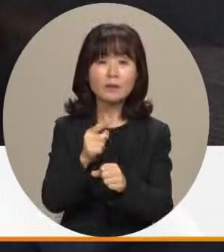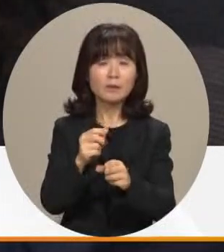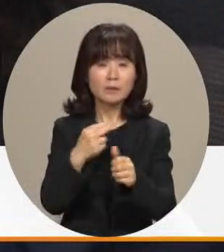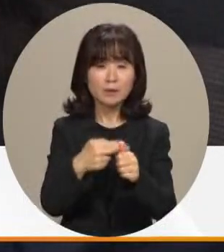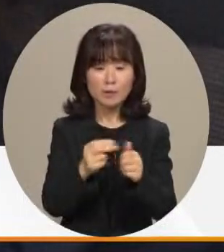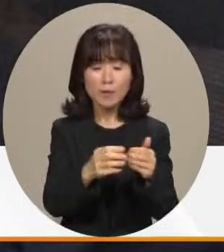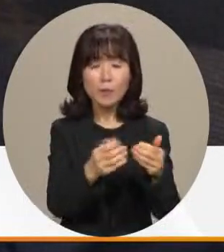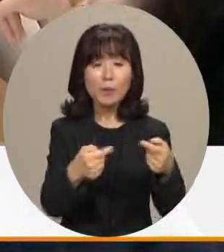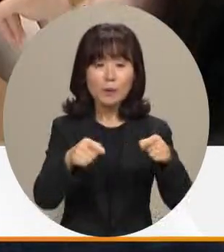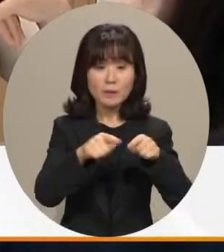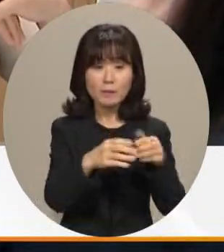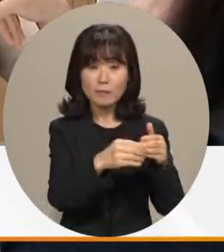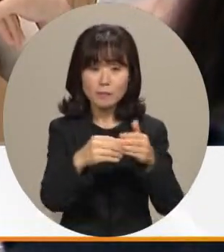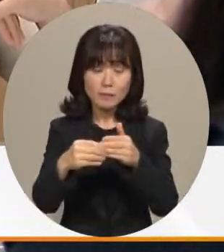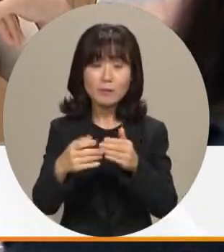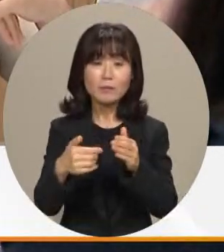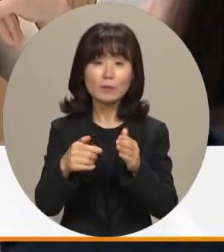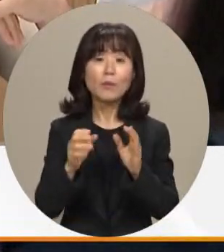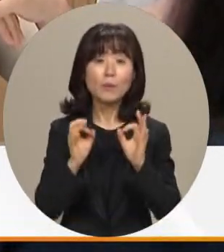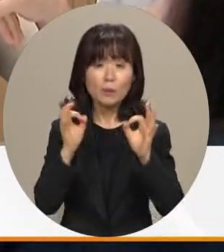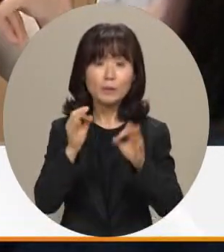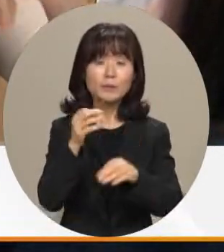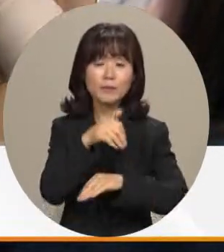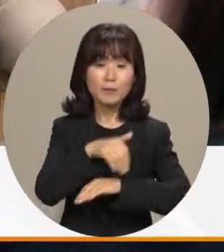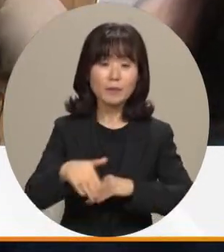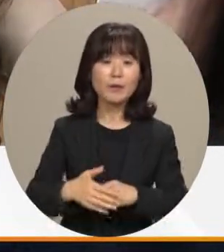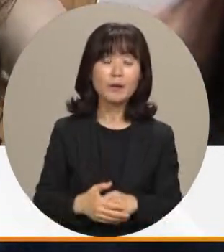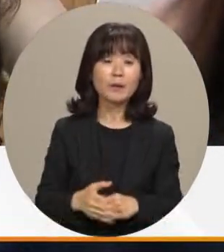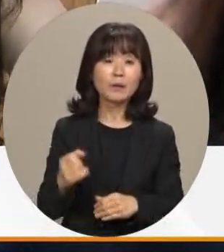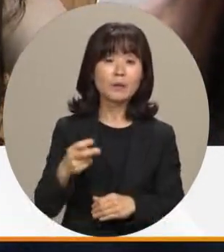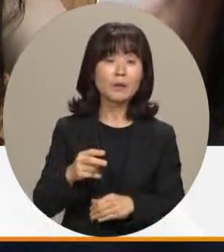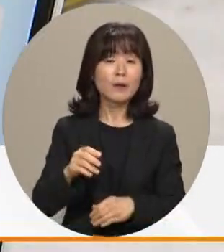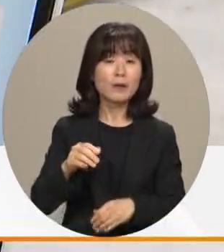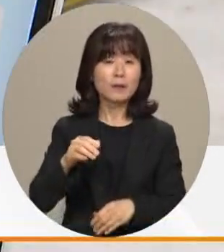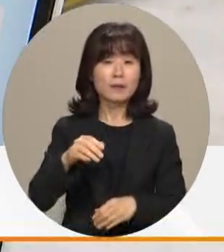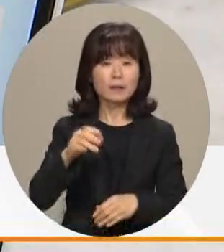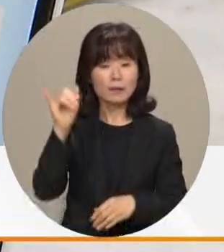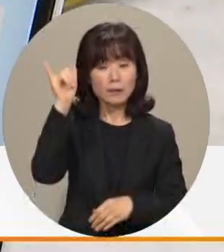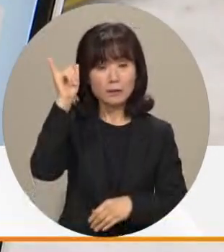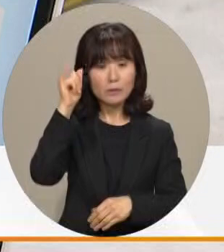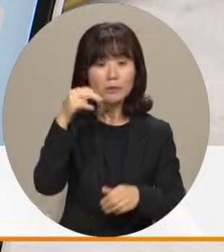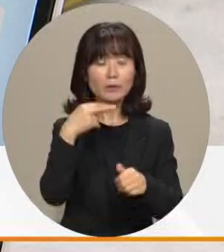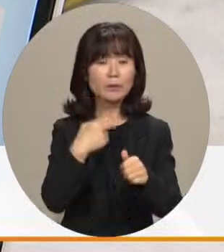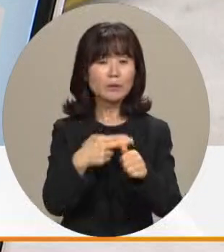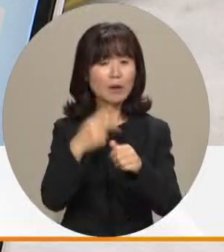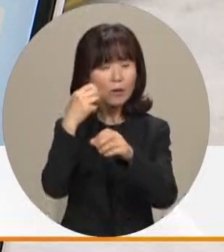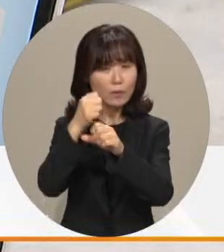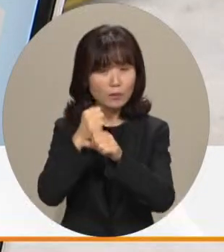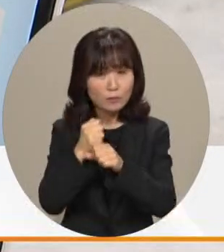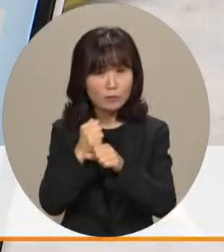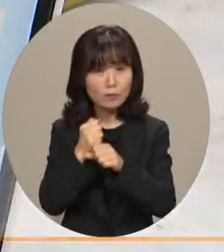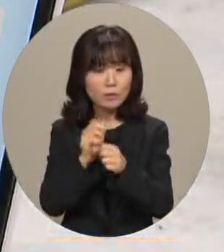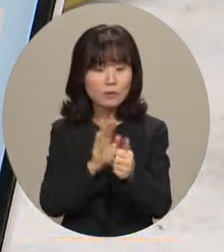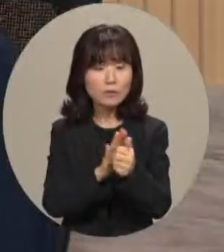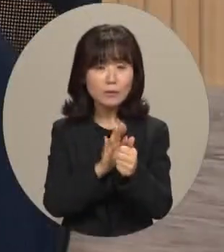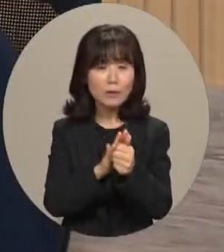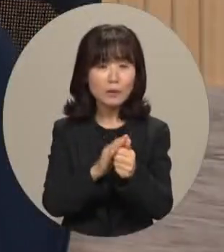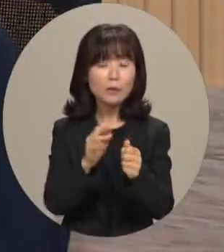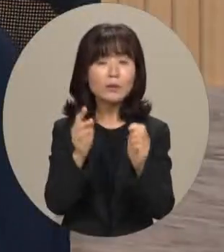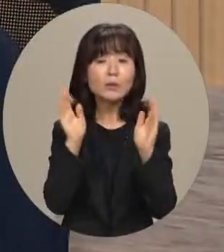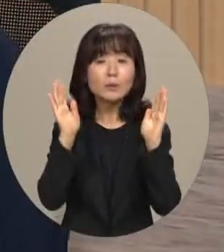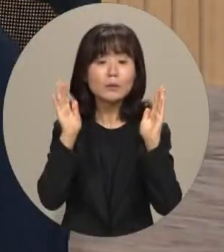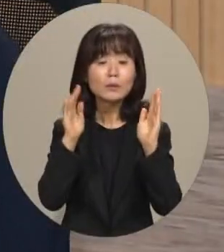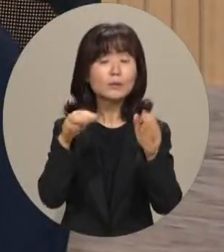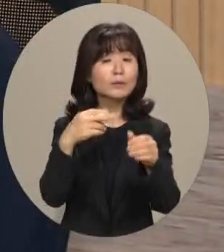과학 창의재단 등 관련 기관들도 인공지능 교사연구의 지원의 현장에 적용 가능한 지도안 등을 개발하고 있습니다